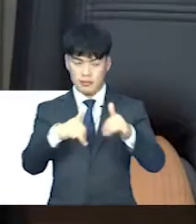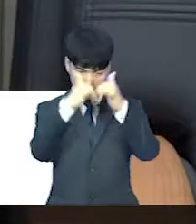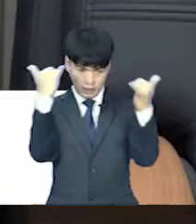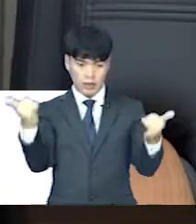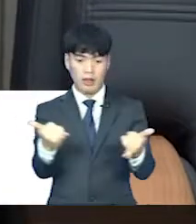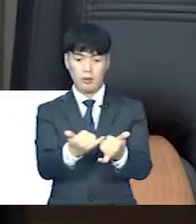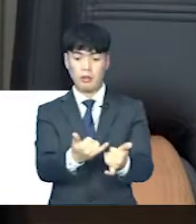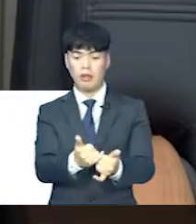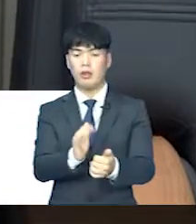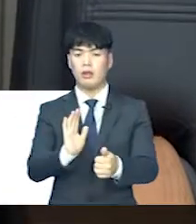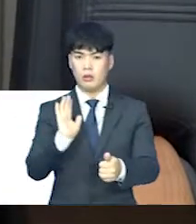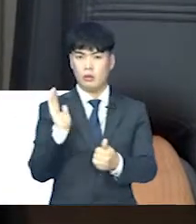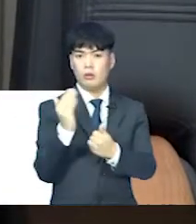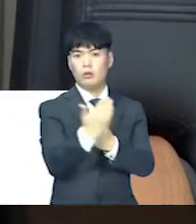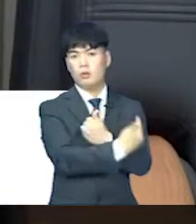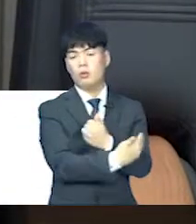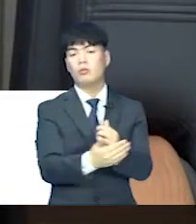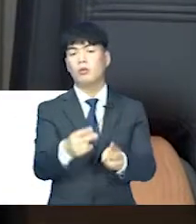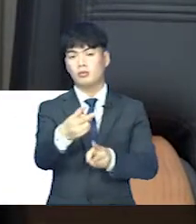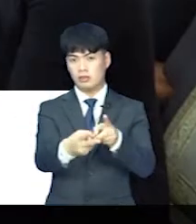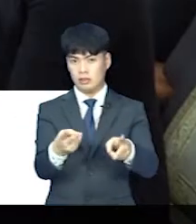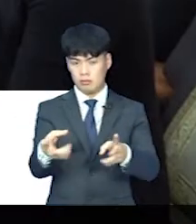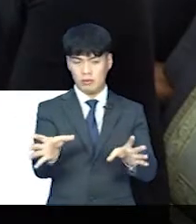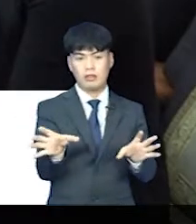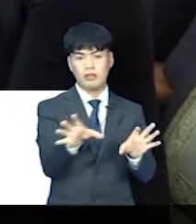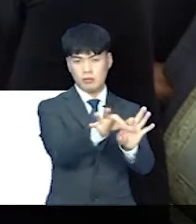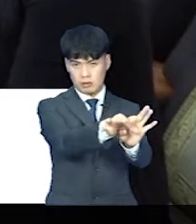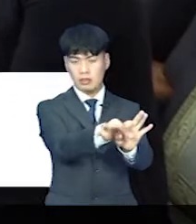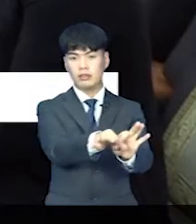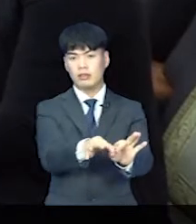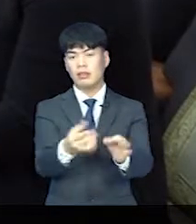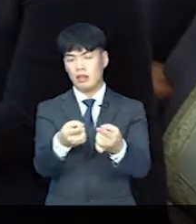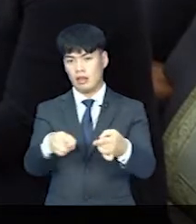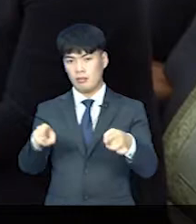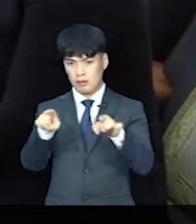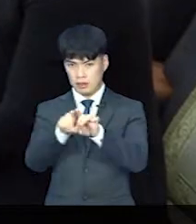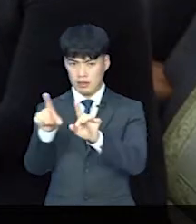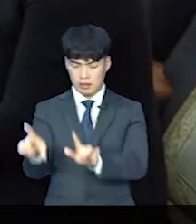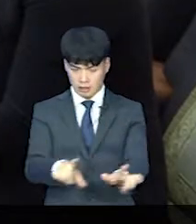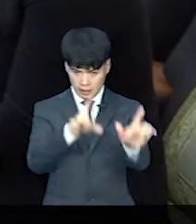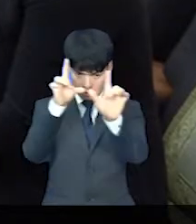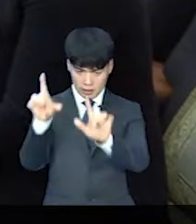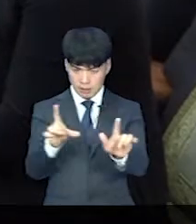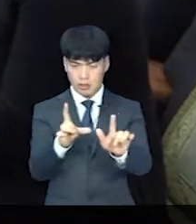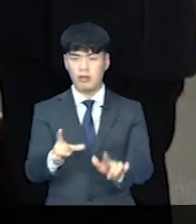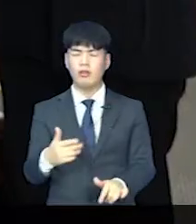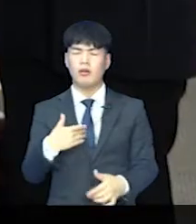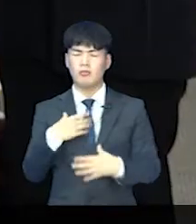천안시는 지역사회 통합 돌봄 사업과 연계하여 대상자가 지역사회에서 함께 어울려